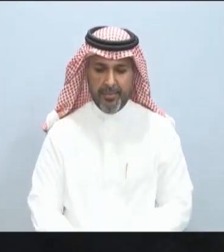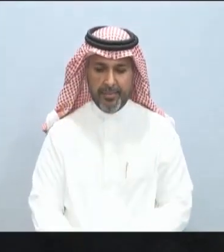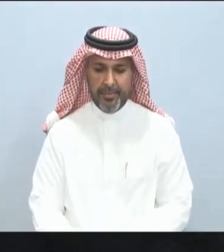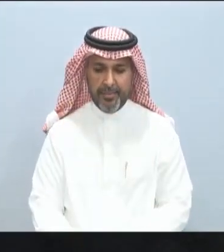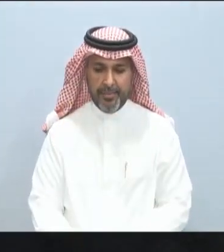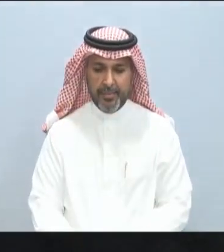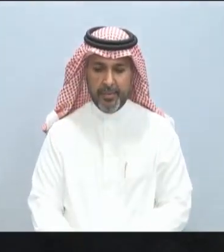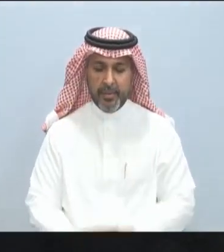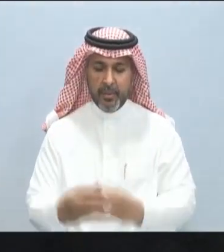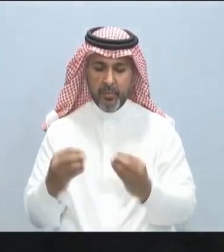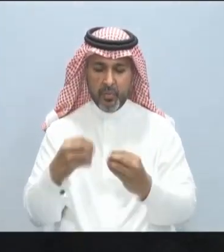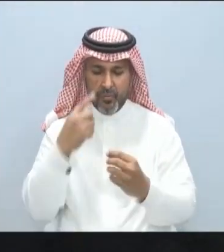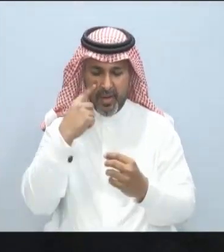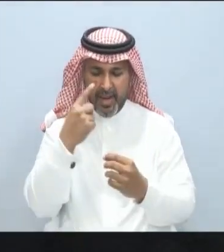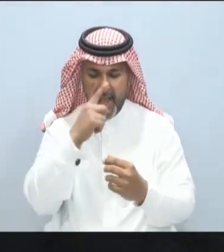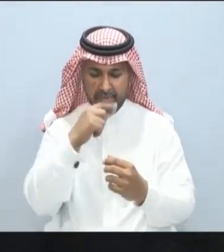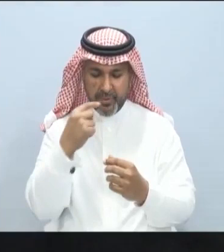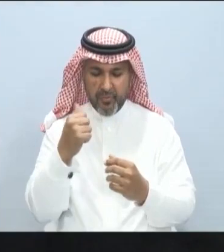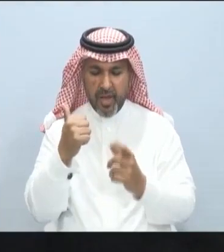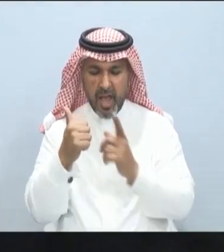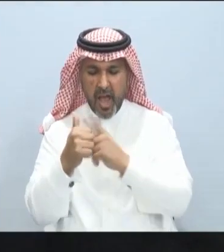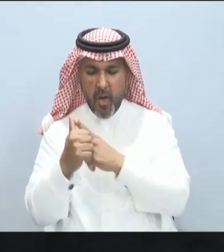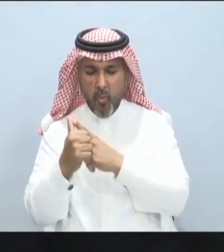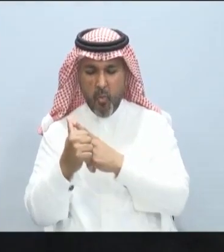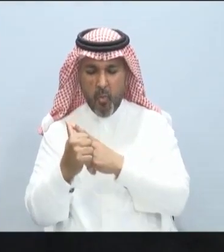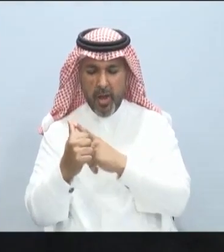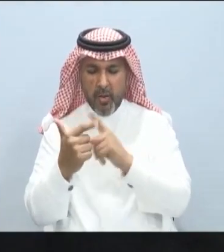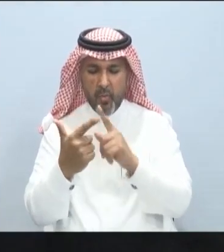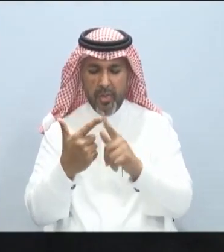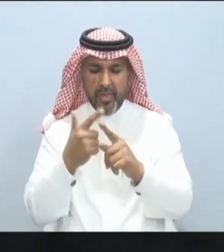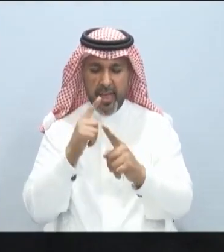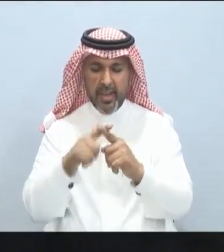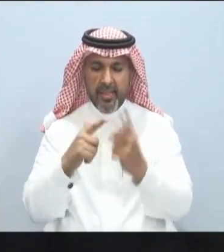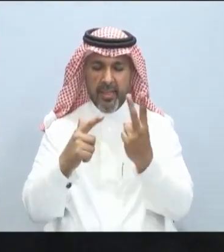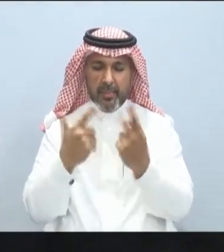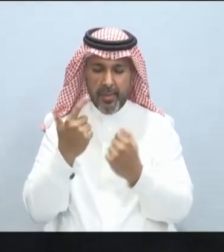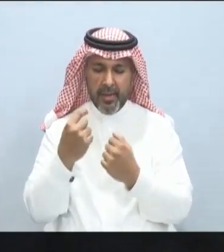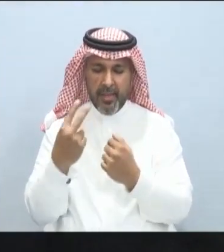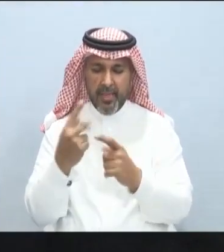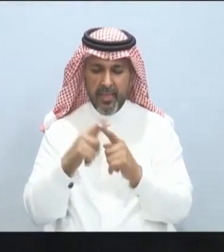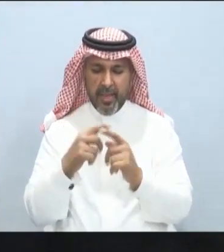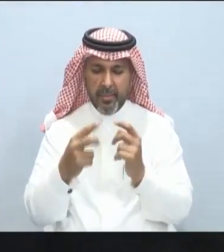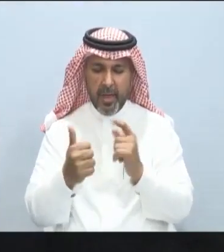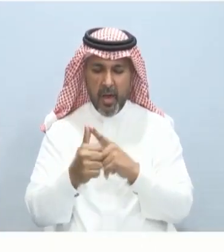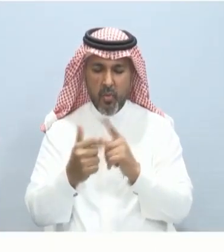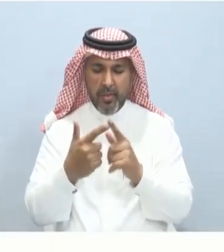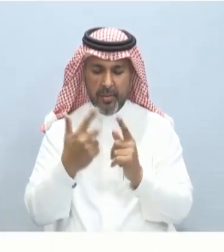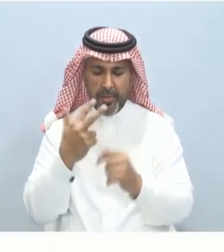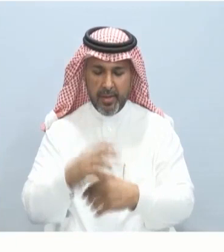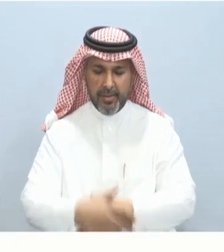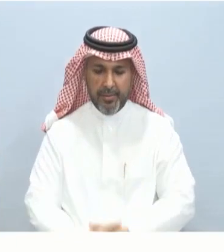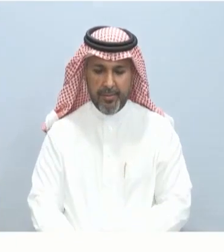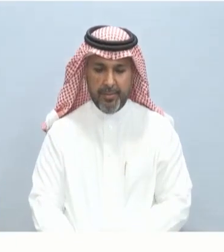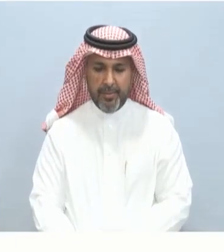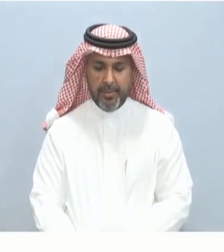يتحقق لدينا سنبحث الان الشرط الثالث وهو المهم هل اثنين دائما قانونها